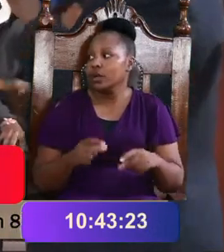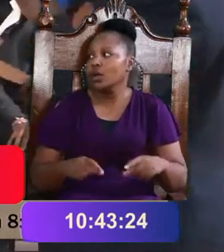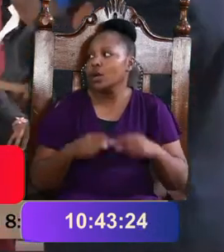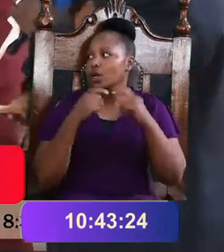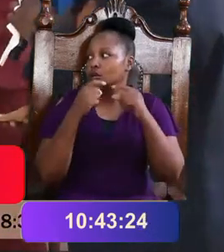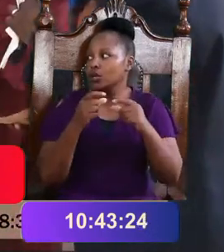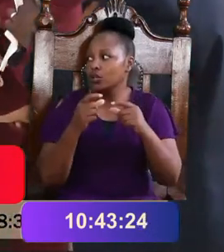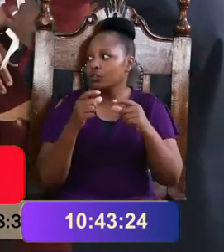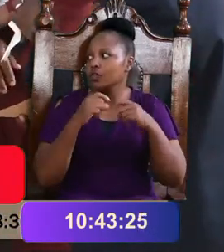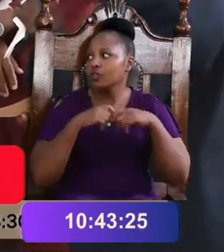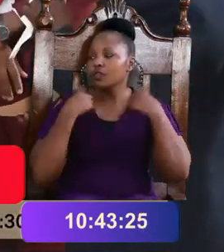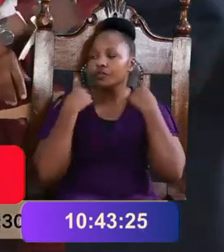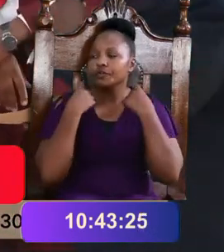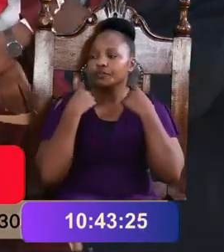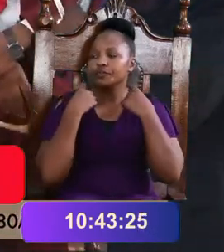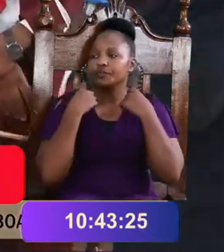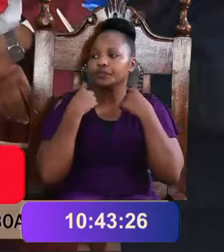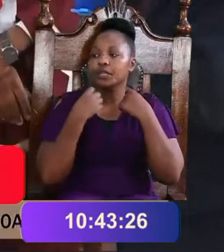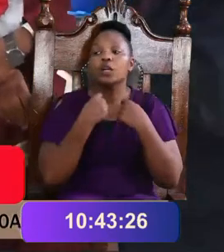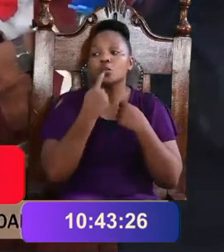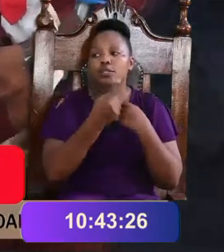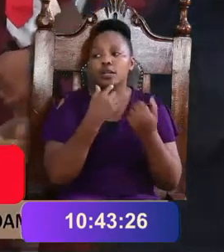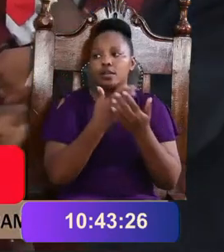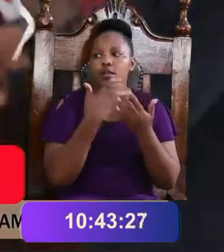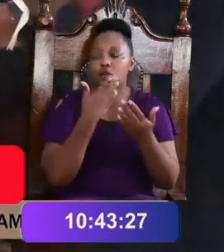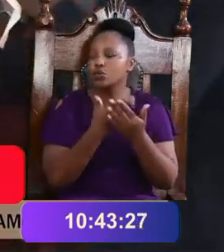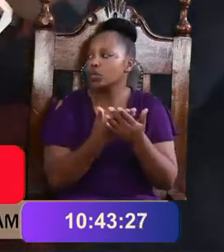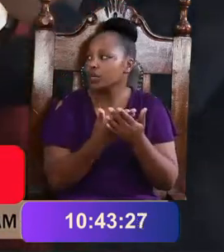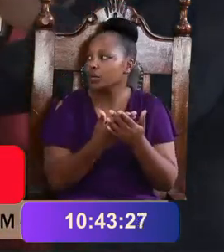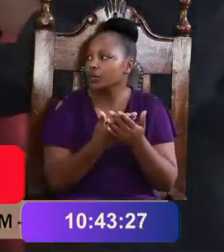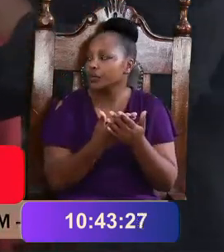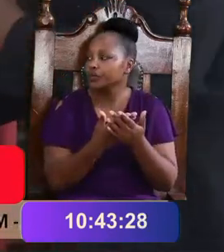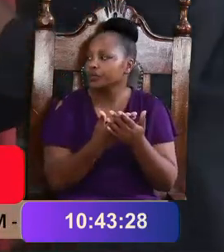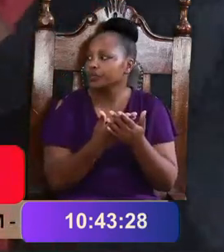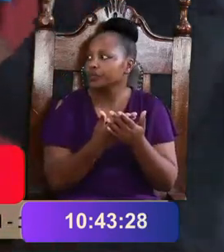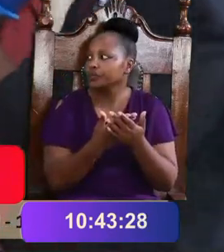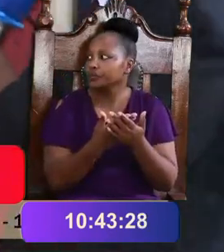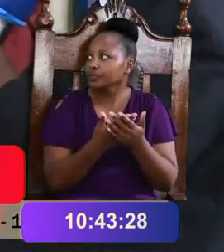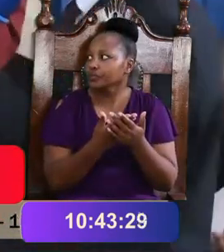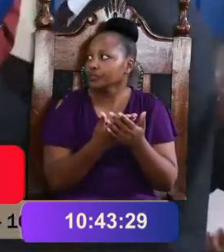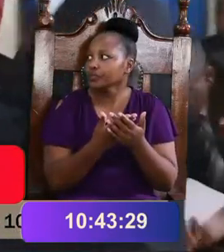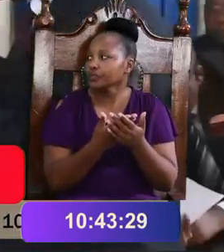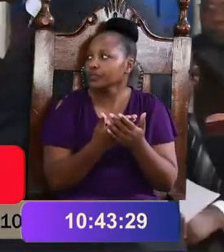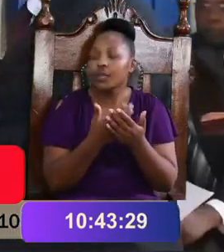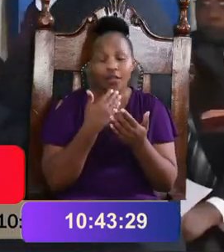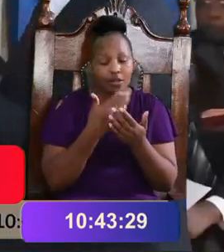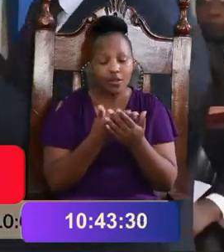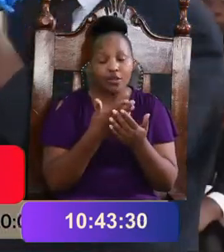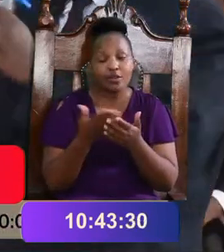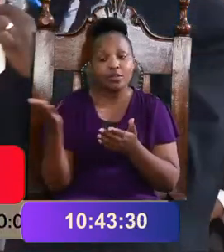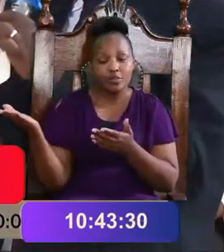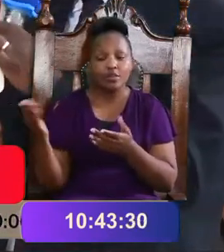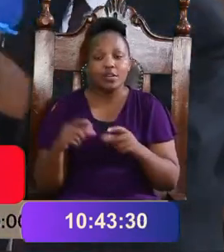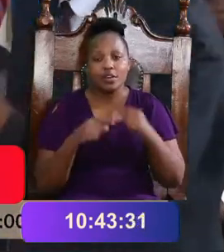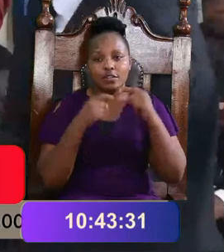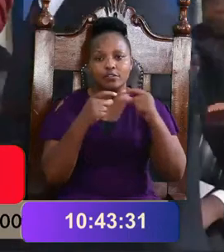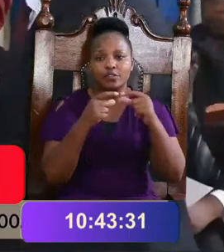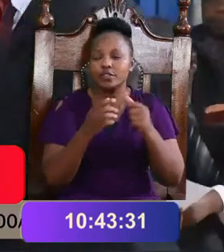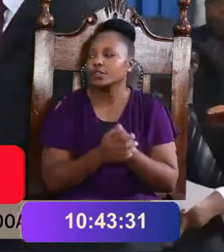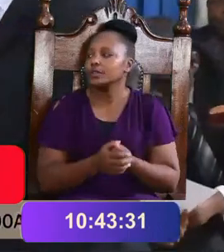kumkabidhi mchungaji wetu Reverend PK Mwaura zawadi kutoka kwa academy yetu. Asante, Mungu